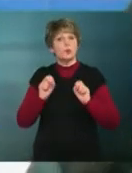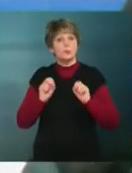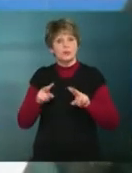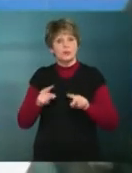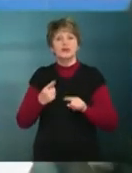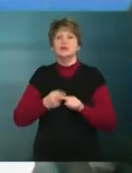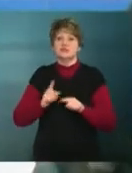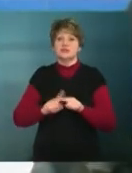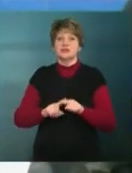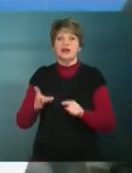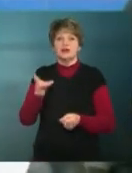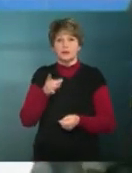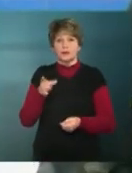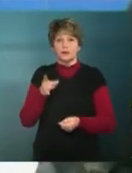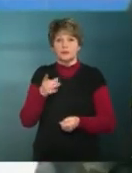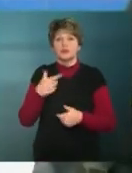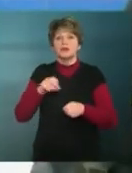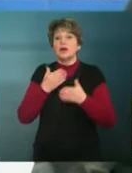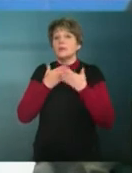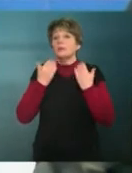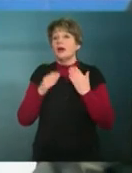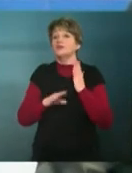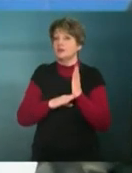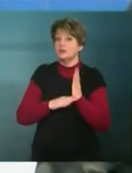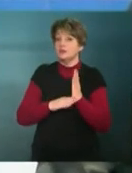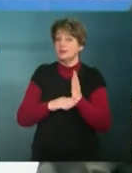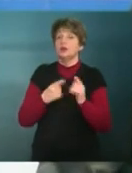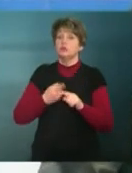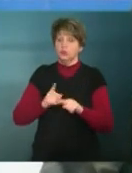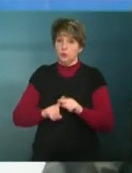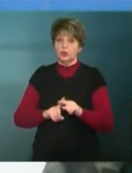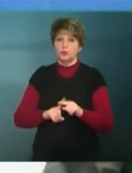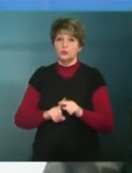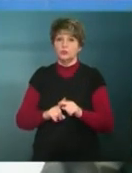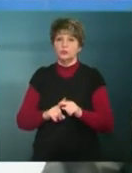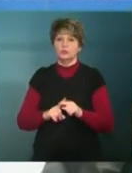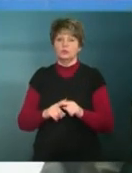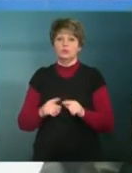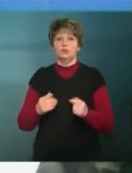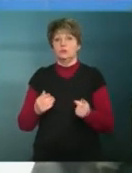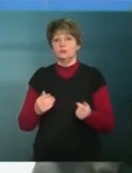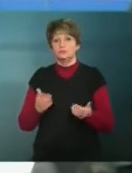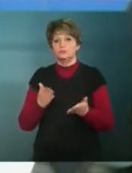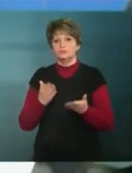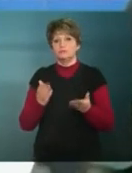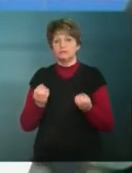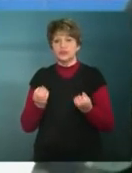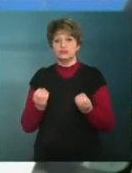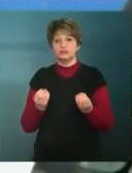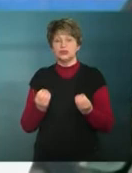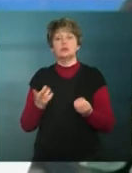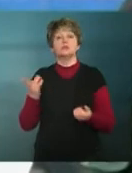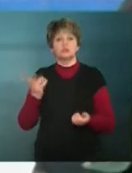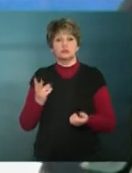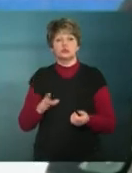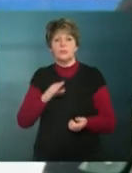район, де немає дерев. Тому, звичайно, що нам ще прийдеться